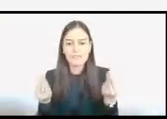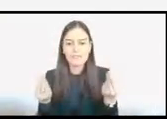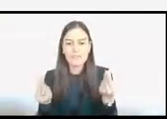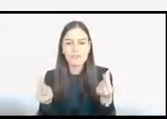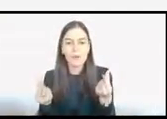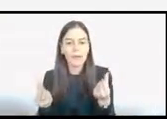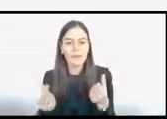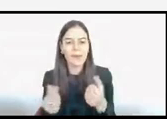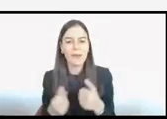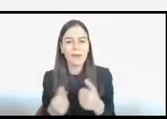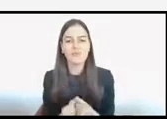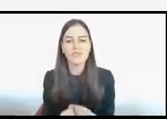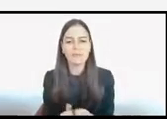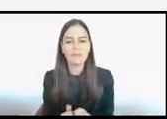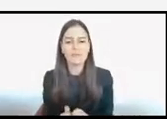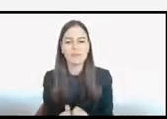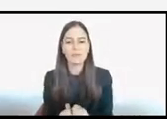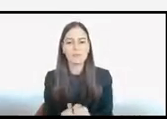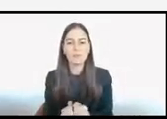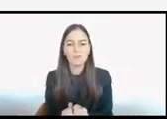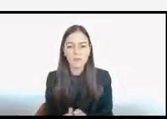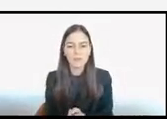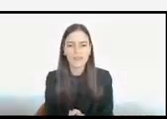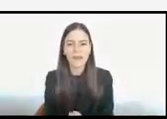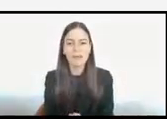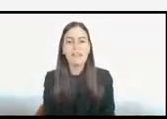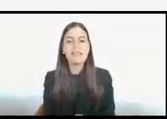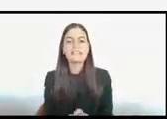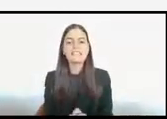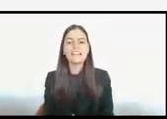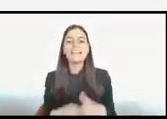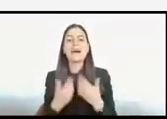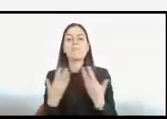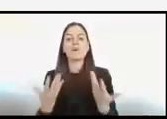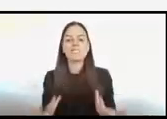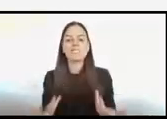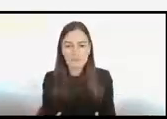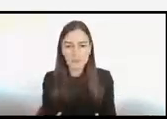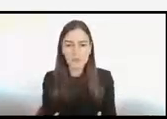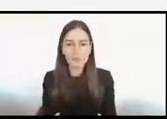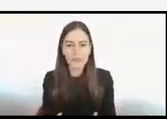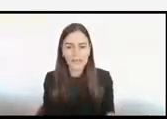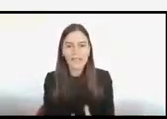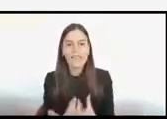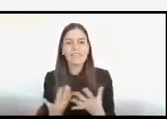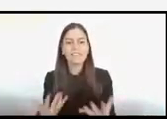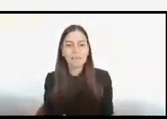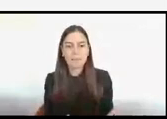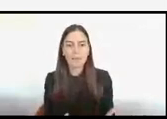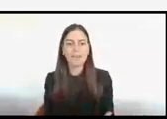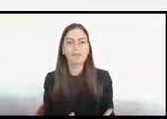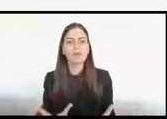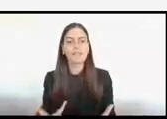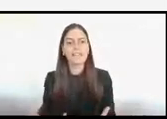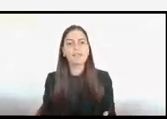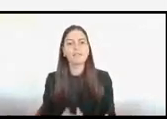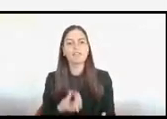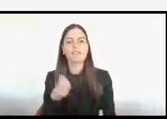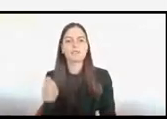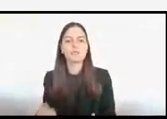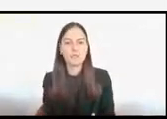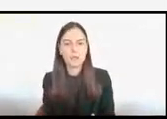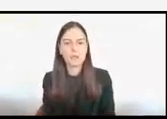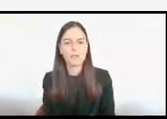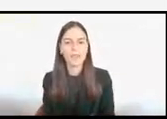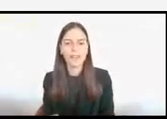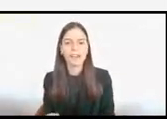et difficilement palpable, je dirais, puisque c'est une notion plutôt comptable, c'est l'amortissement du bien qui va me permettre de créer une